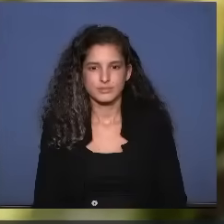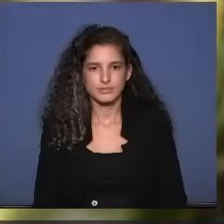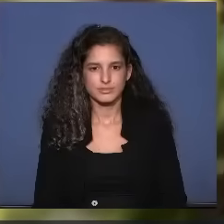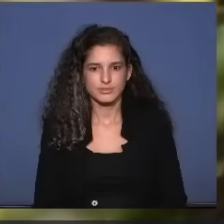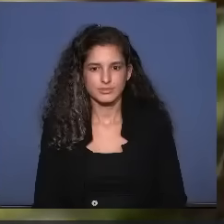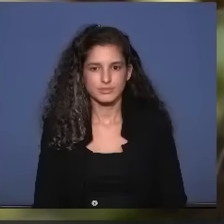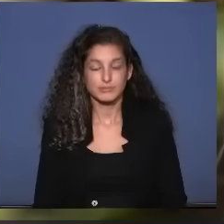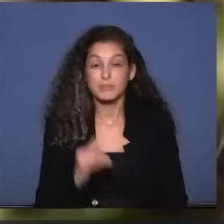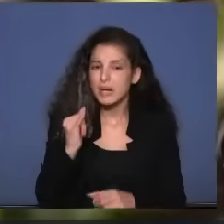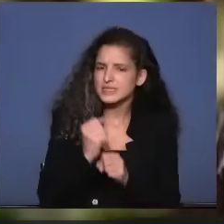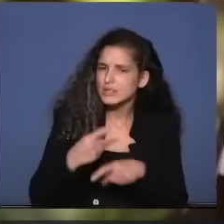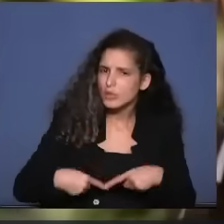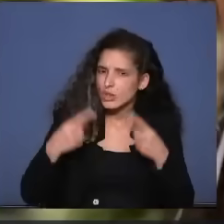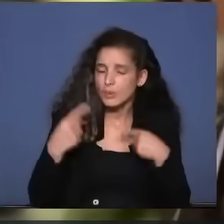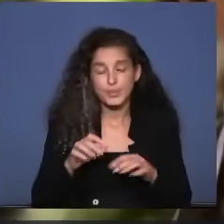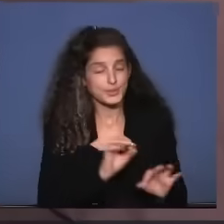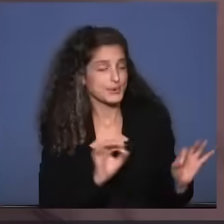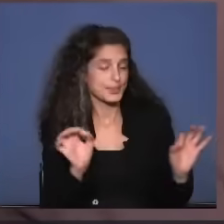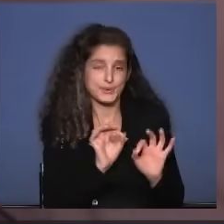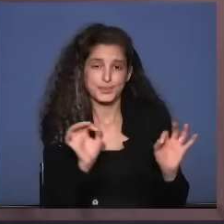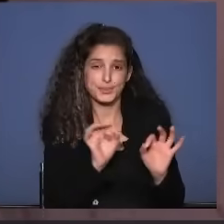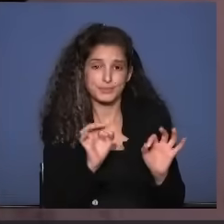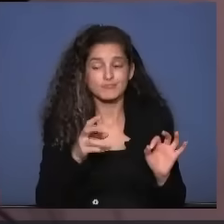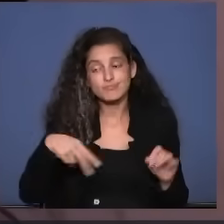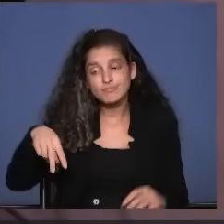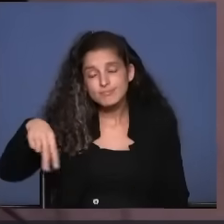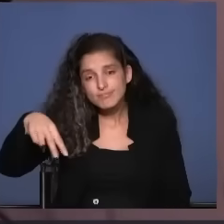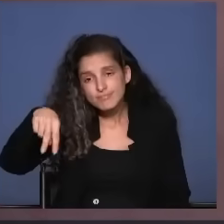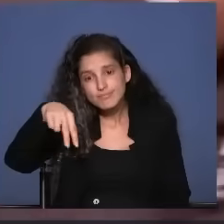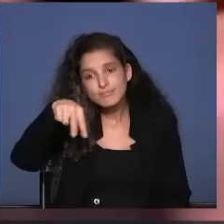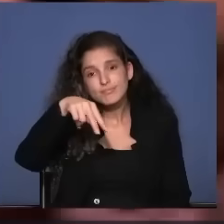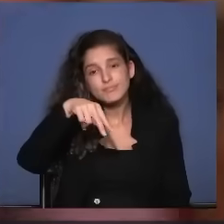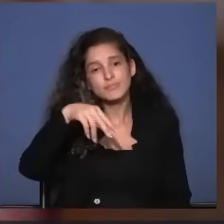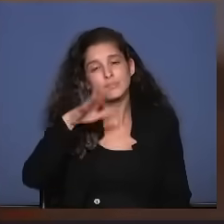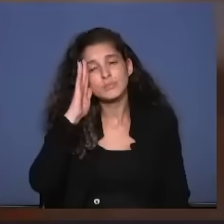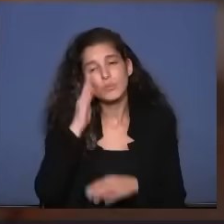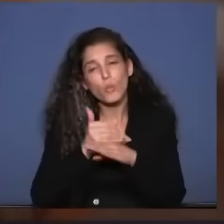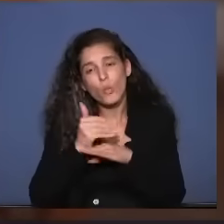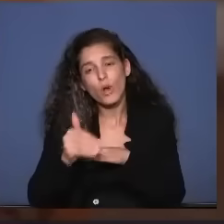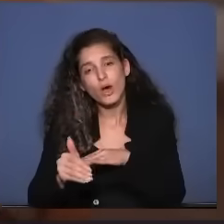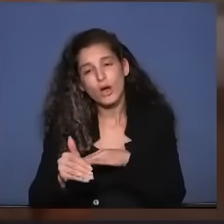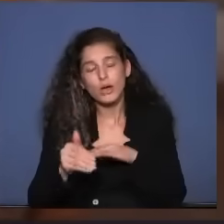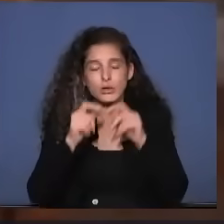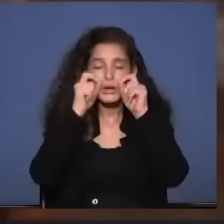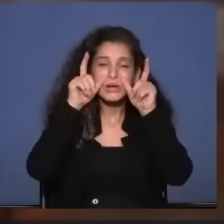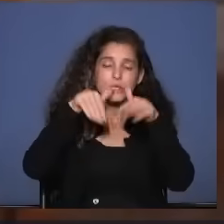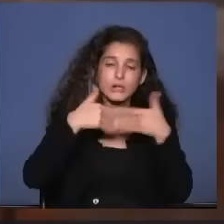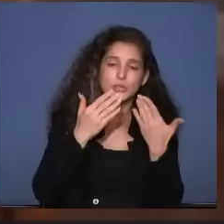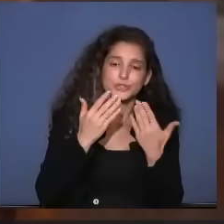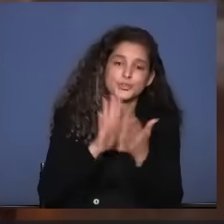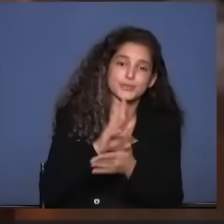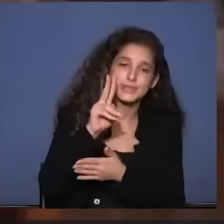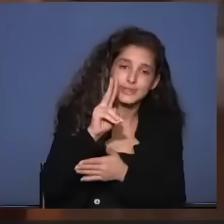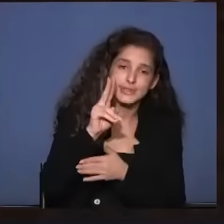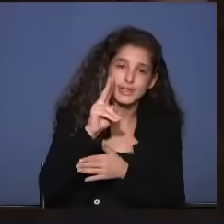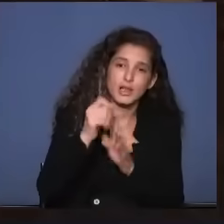מה עשיתם כל היום? כלום. מסתובבים. הולכים לישון מאוחר, קמים ב-12, עד מושכים